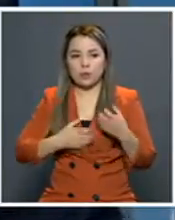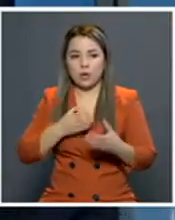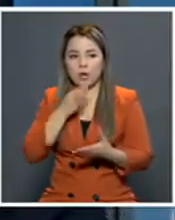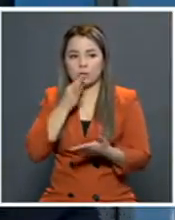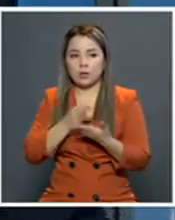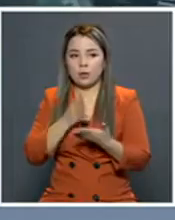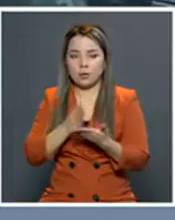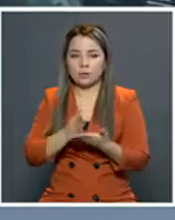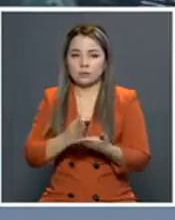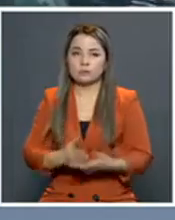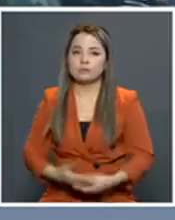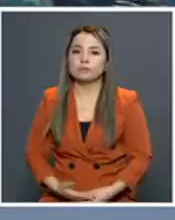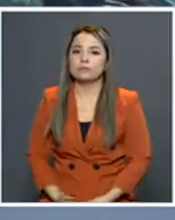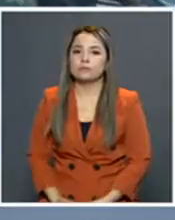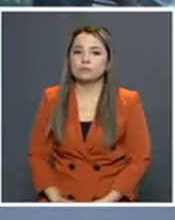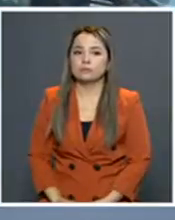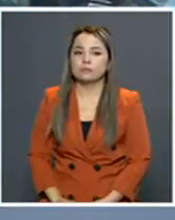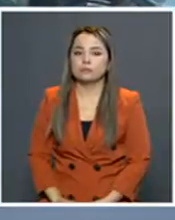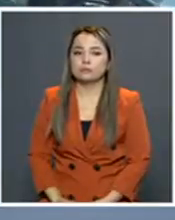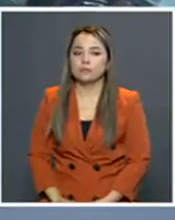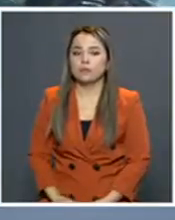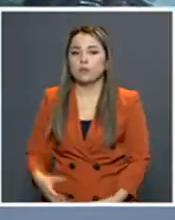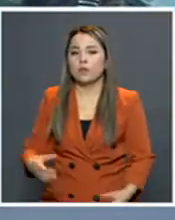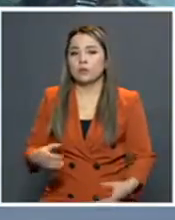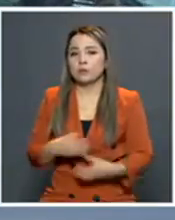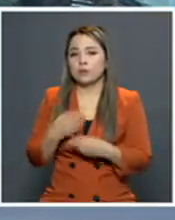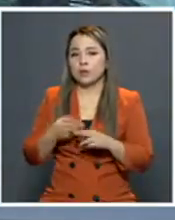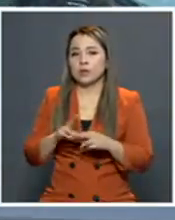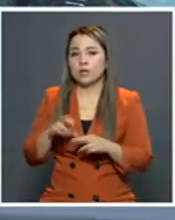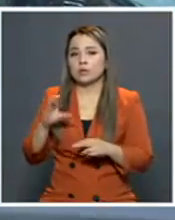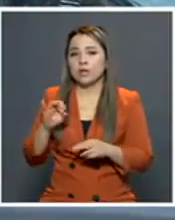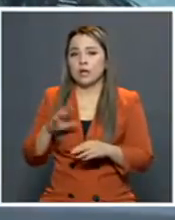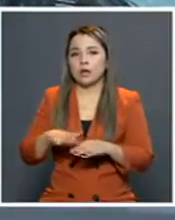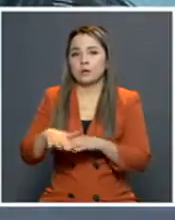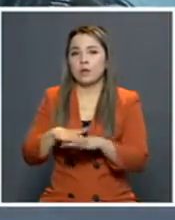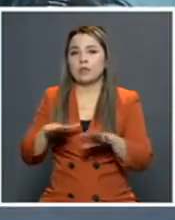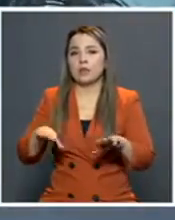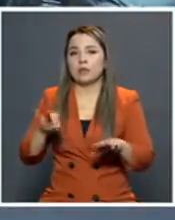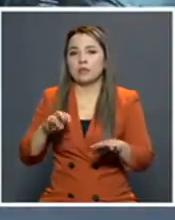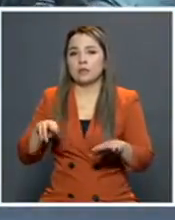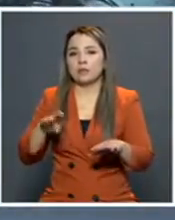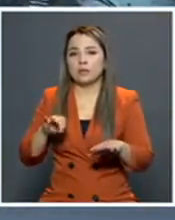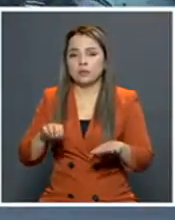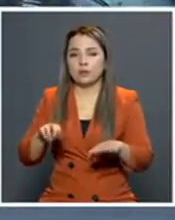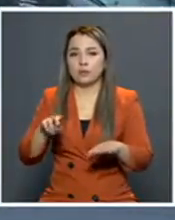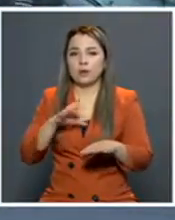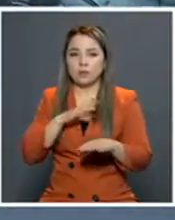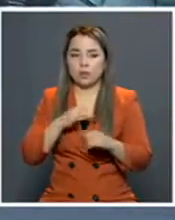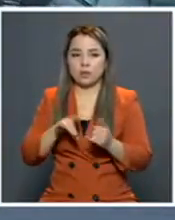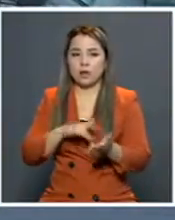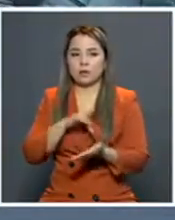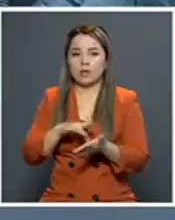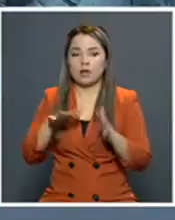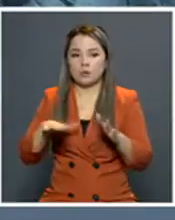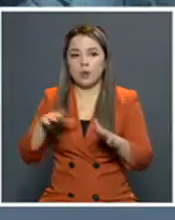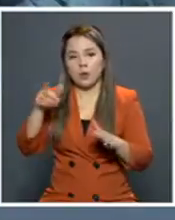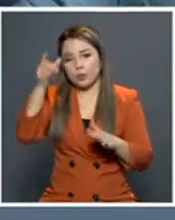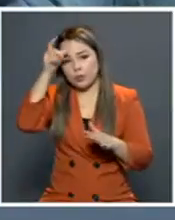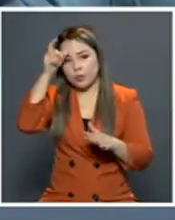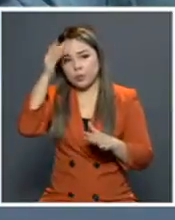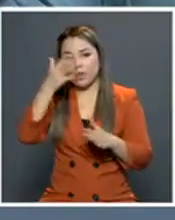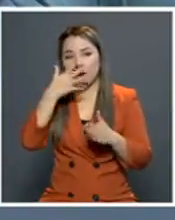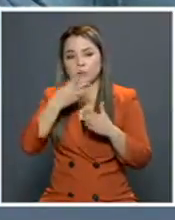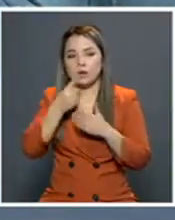отыр. Жаһанды алаңдатқан Сириядағы жағдайға ауыссақ, Идлиб провинциясындағы шабуылдардан түріктің тағы бір